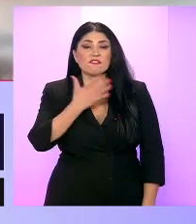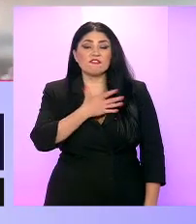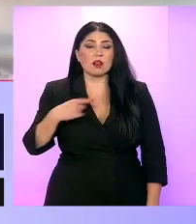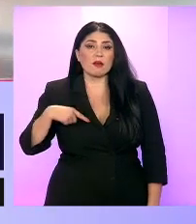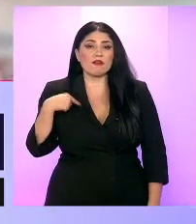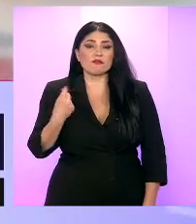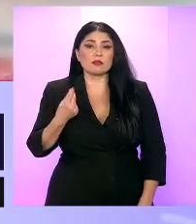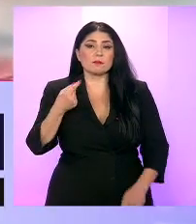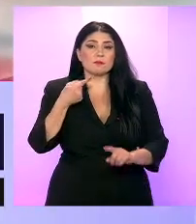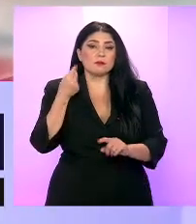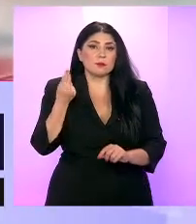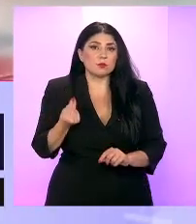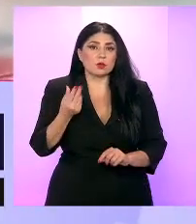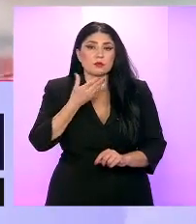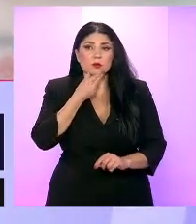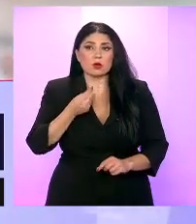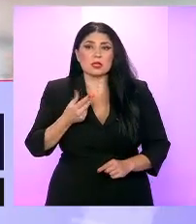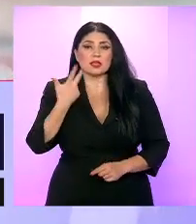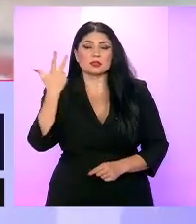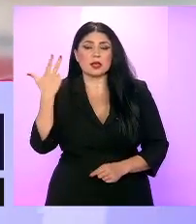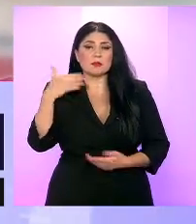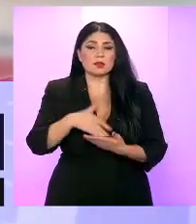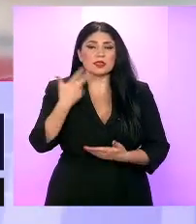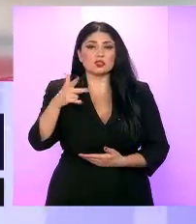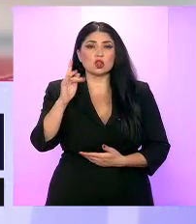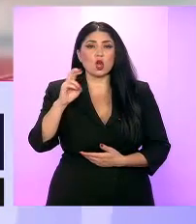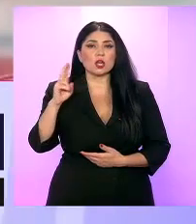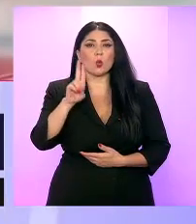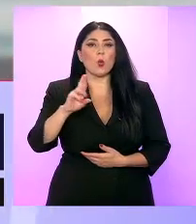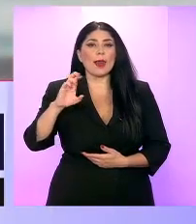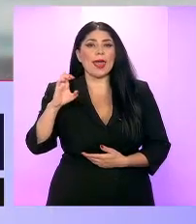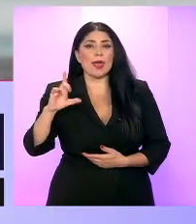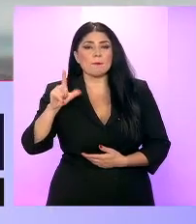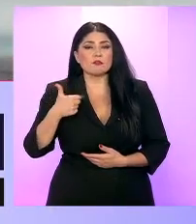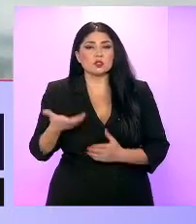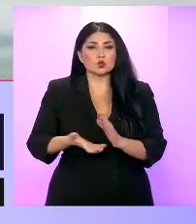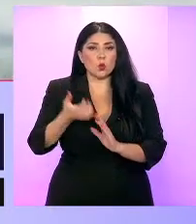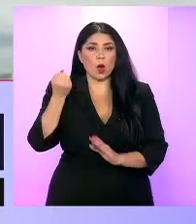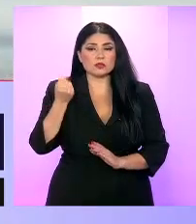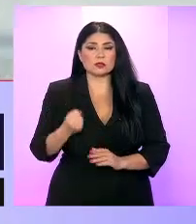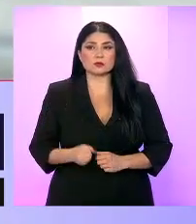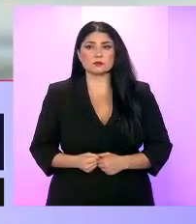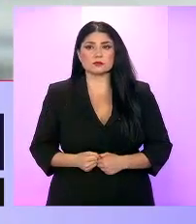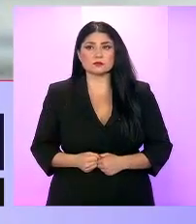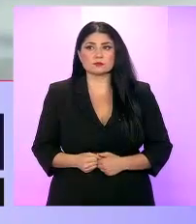fi favorabile. 3300 de tone de uree pot fi scoase după estimările